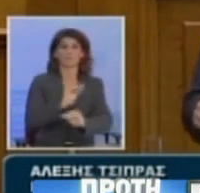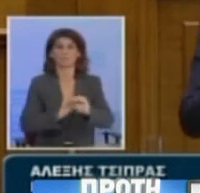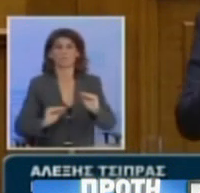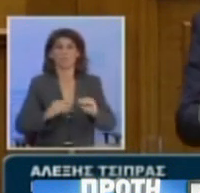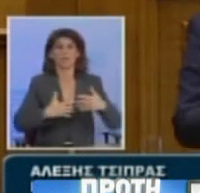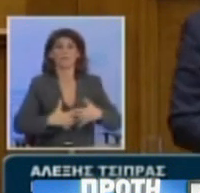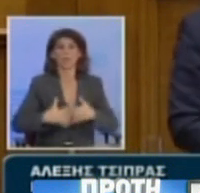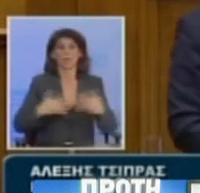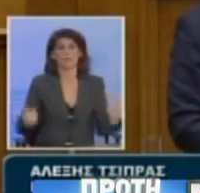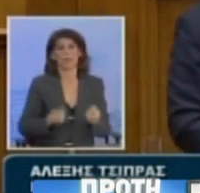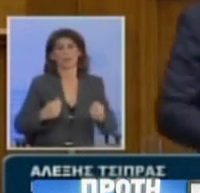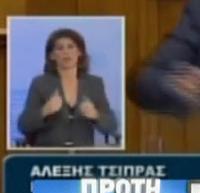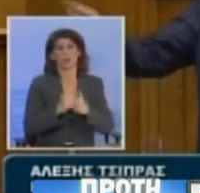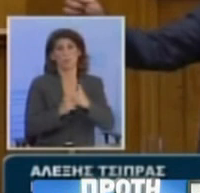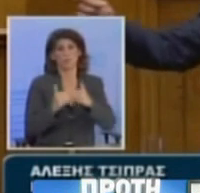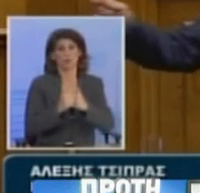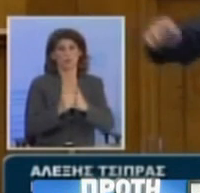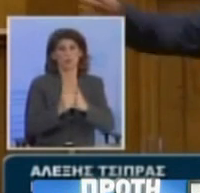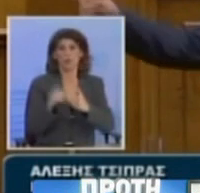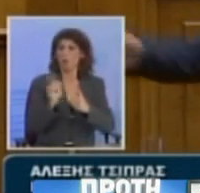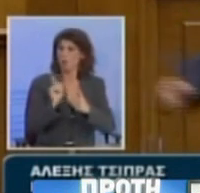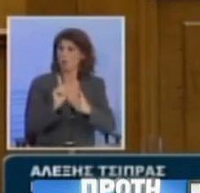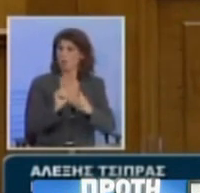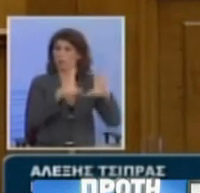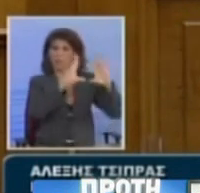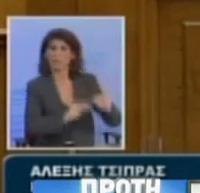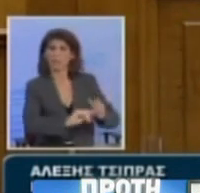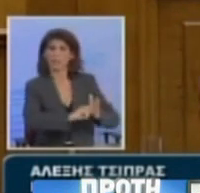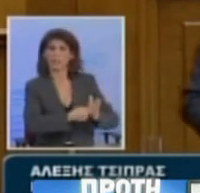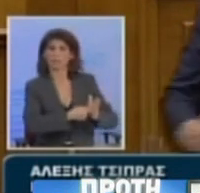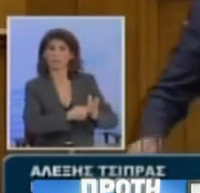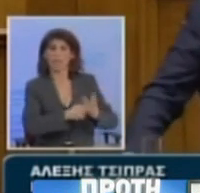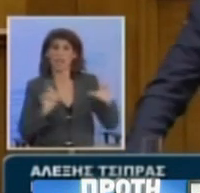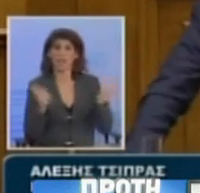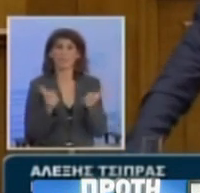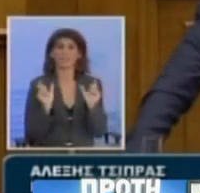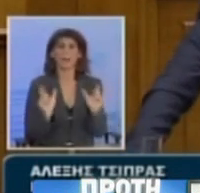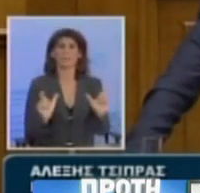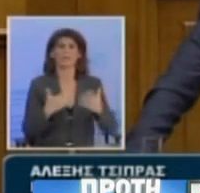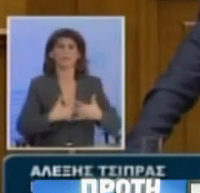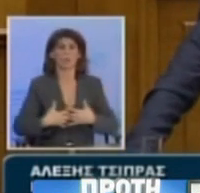των βιομηχανικών παραγωγικών δομών. Όχι να κλείσουμε την εθνική αμυντική βιομηχανία.